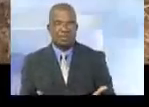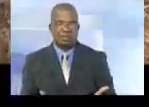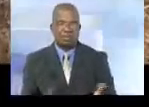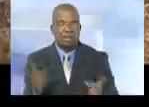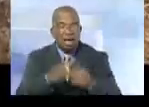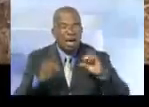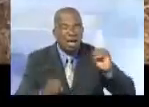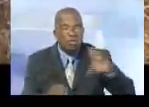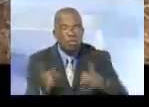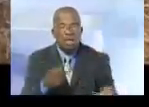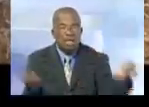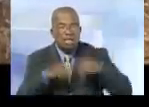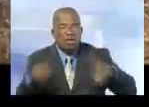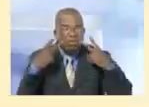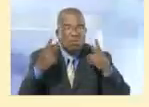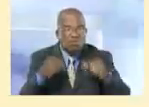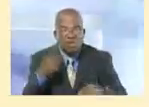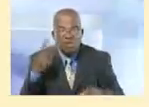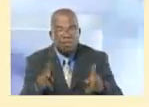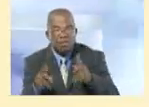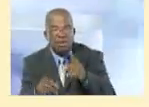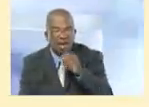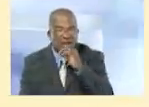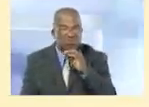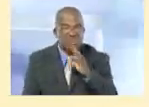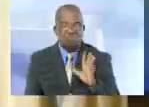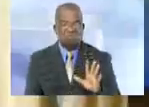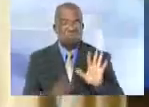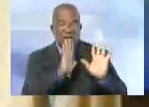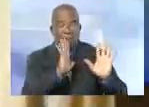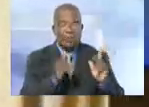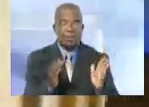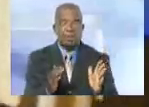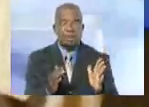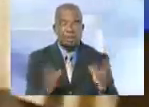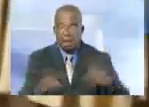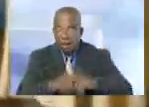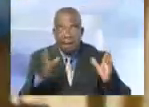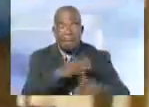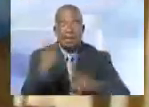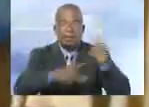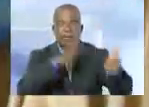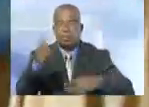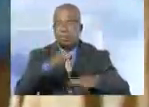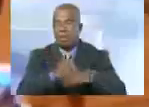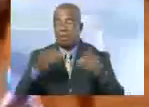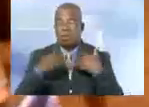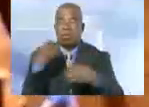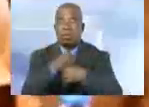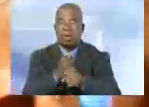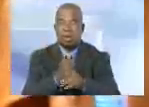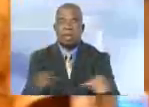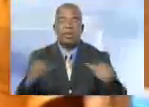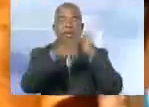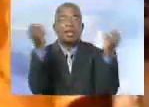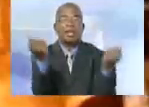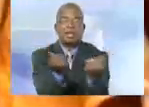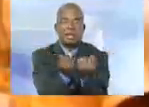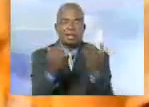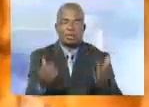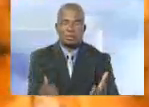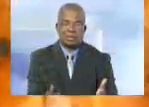Côte d'Ivoire, grâce à une ONG, Aweco, les populations ont tourné le dos à la division et opté pour la paix.